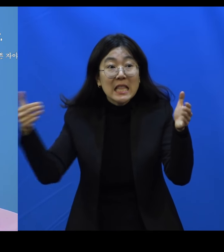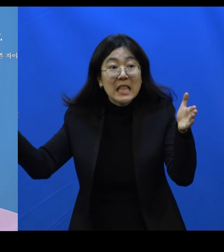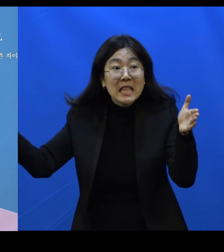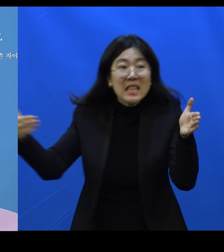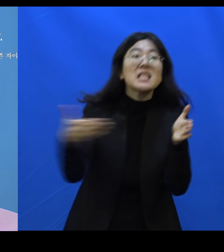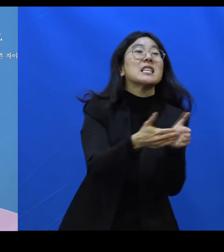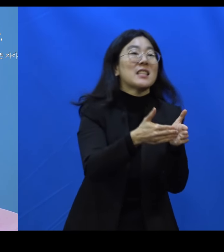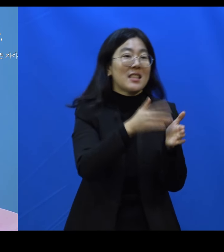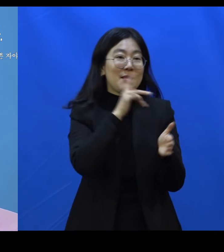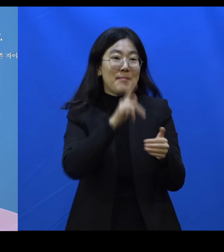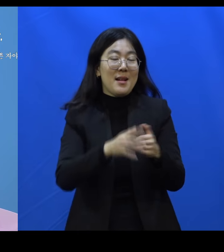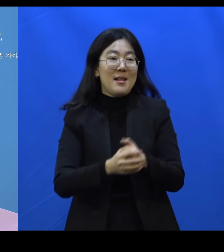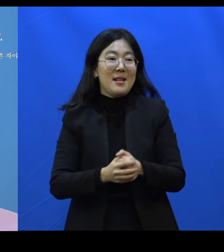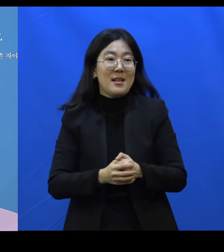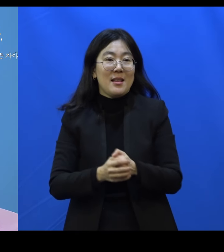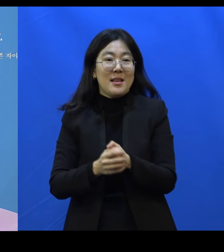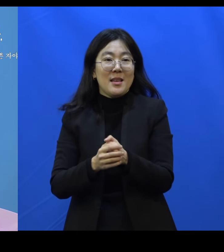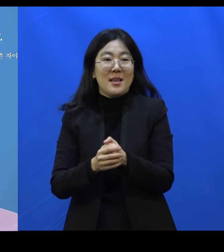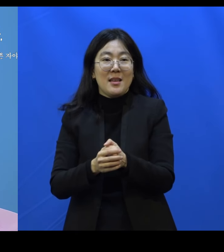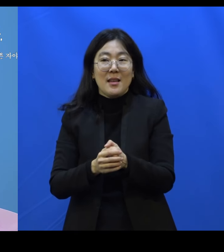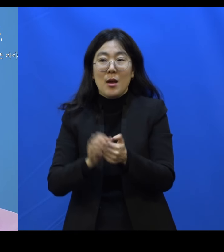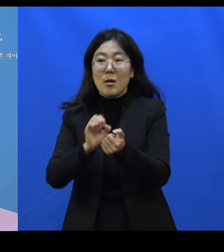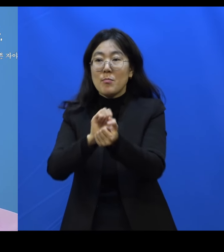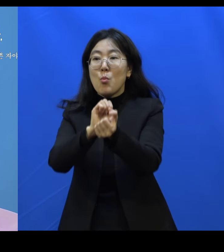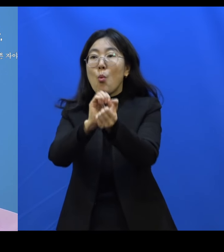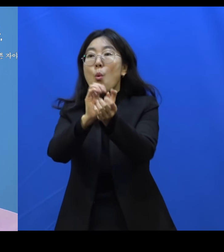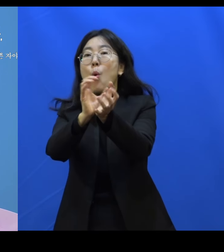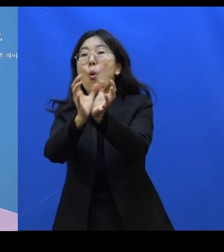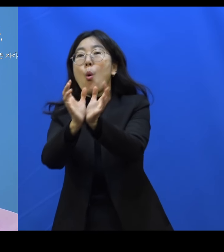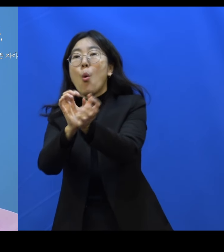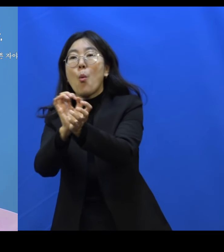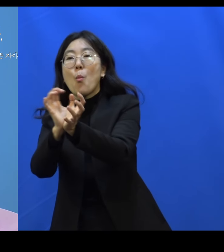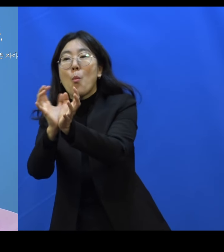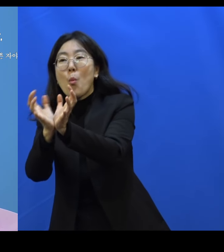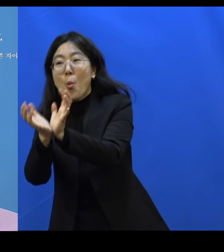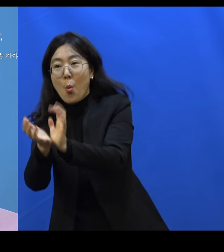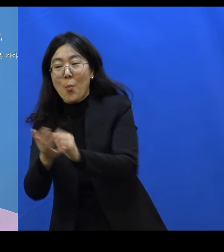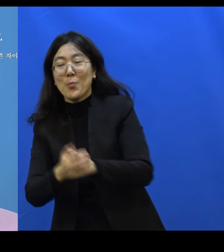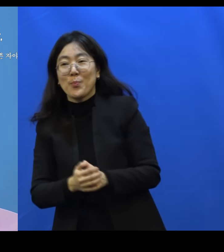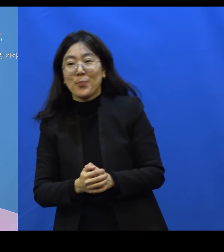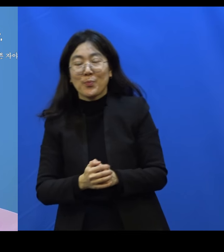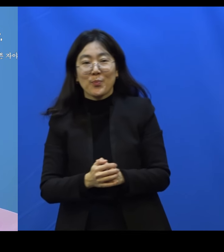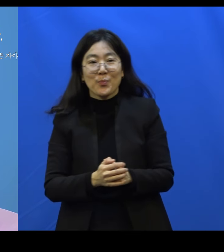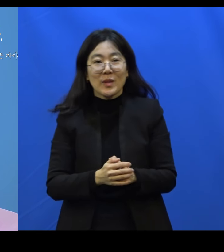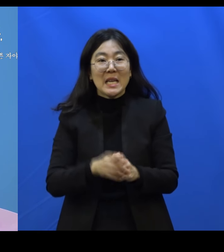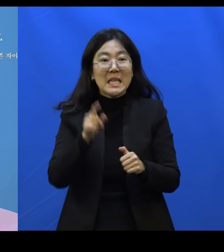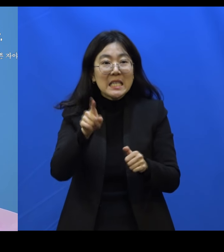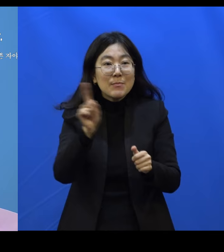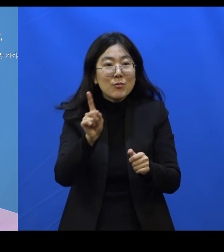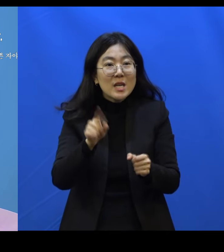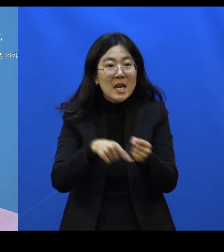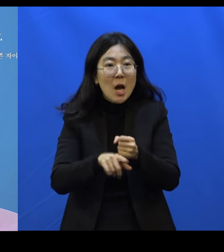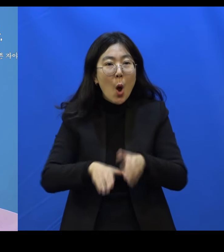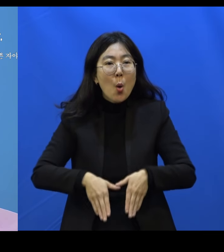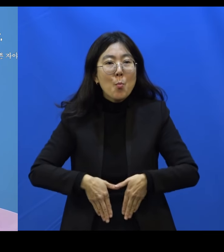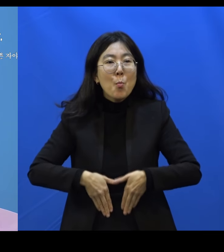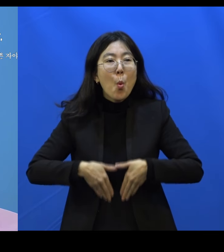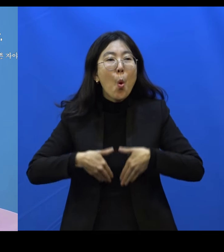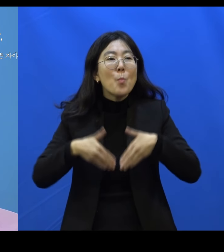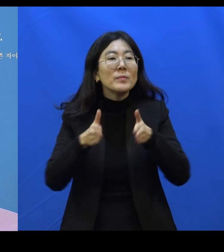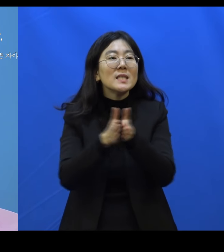성도 여러분, 하나님은 계절 속에서 일하시는 분입니다. 봄은 저절로 오는 게 아니에요. 하나님이 열어주시는 겁니다.